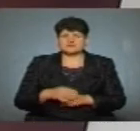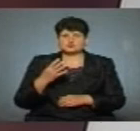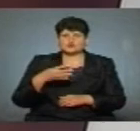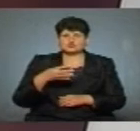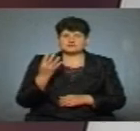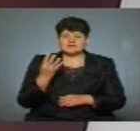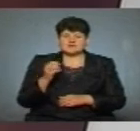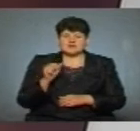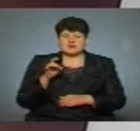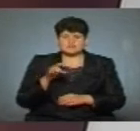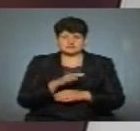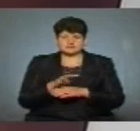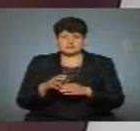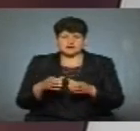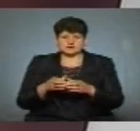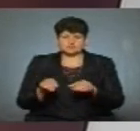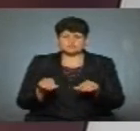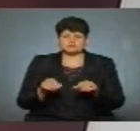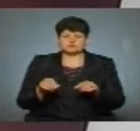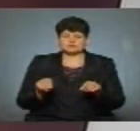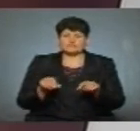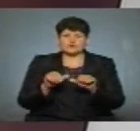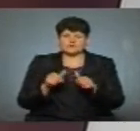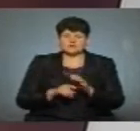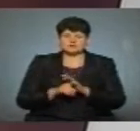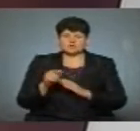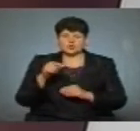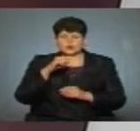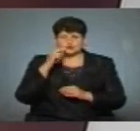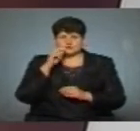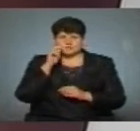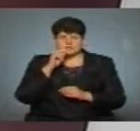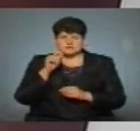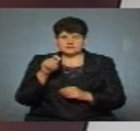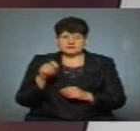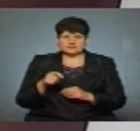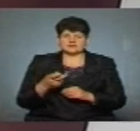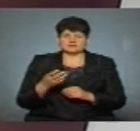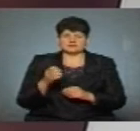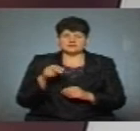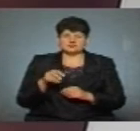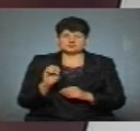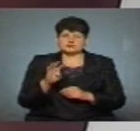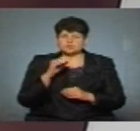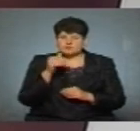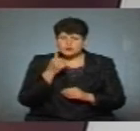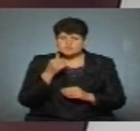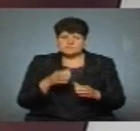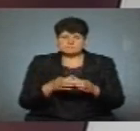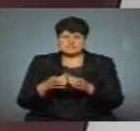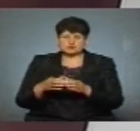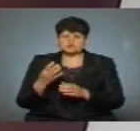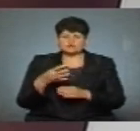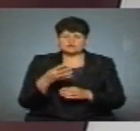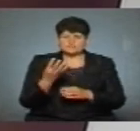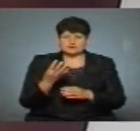44-ту артбригаду сформували на початку російсько-української війни 9 вересня 2014 року. Підрозділи